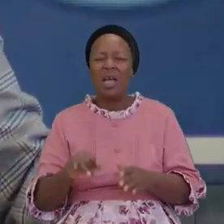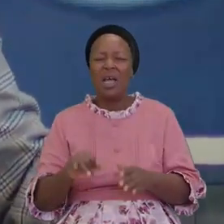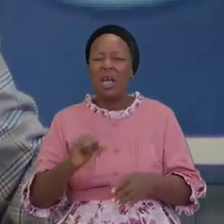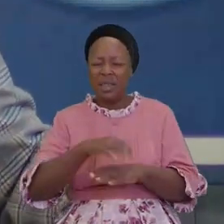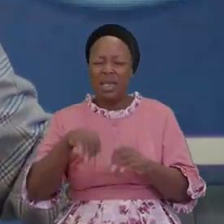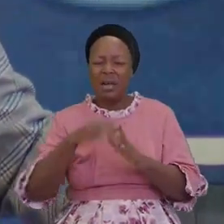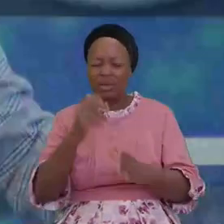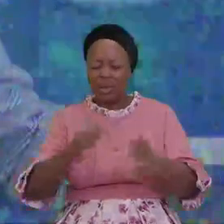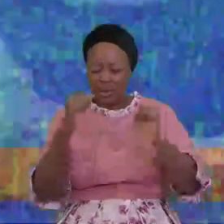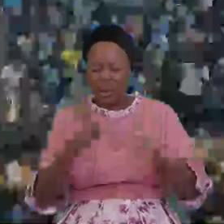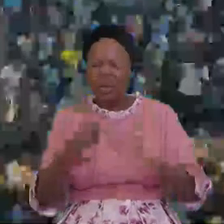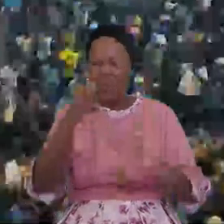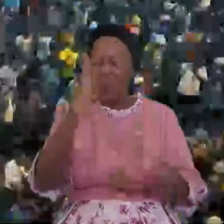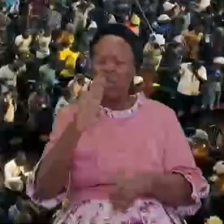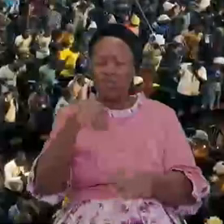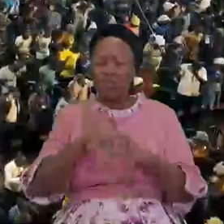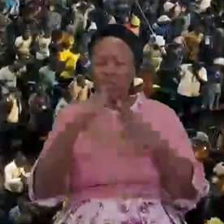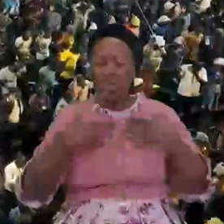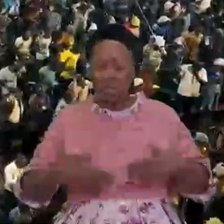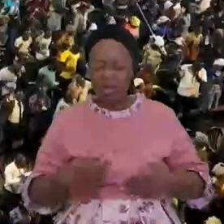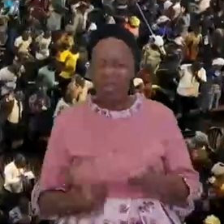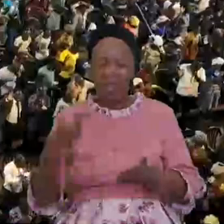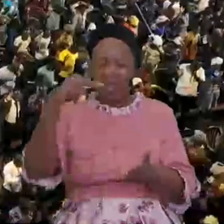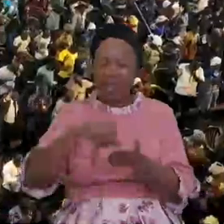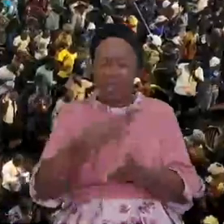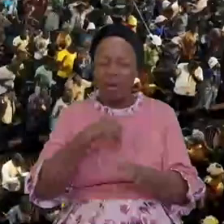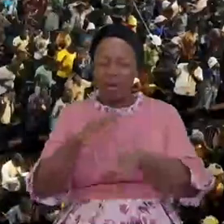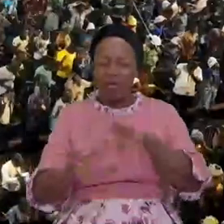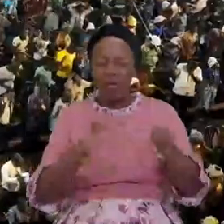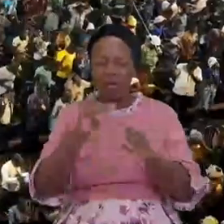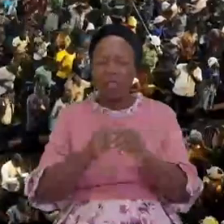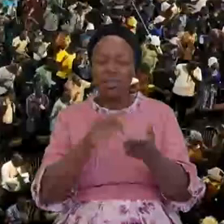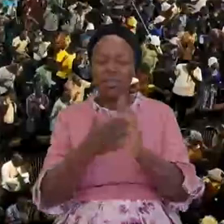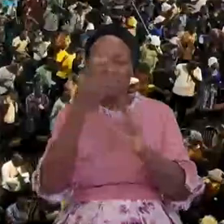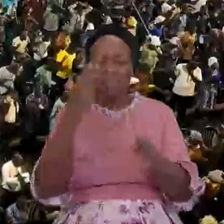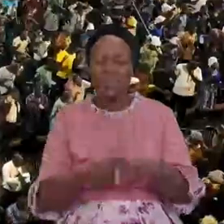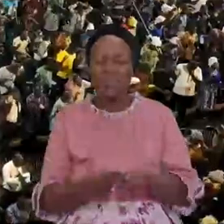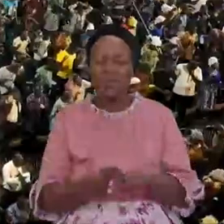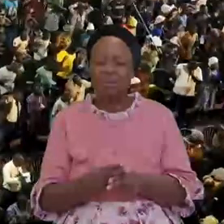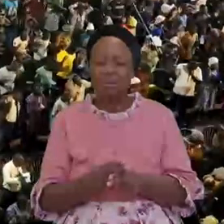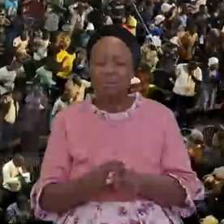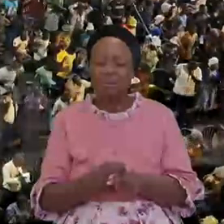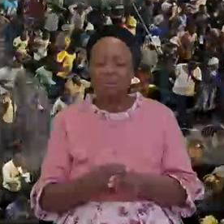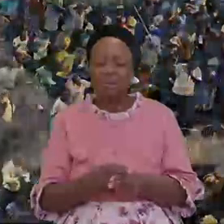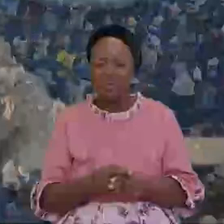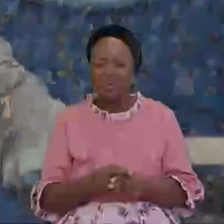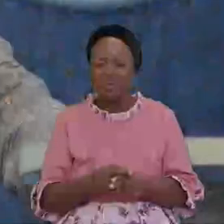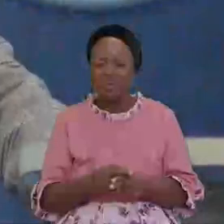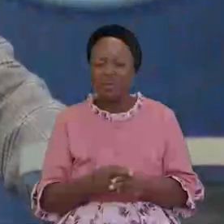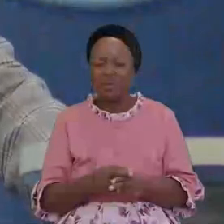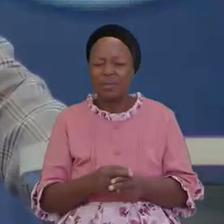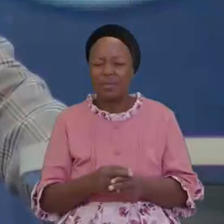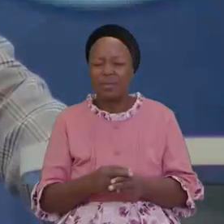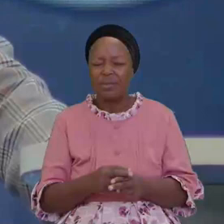Paralysé, que la puissance de Dieu vienne dans votre corps maintenant. Levez-vous, soyez